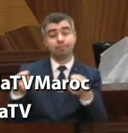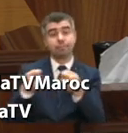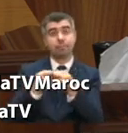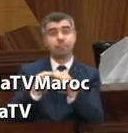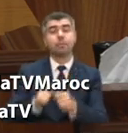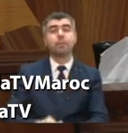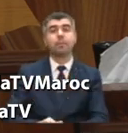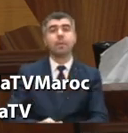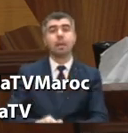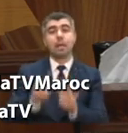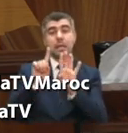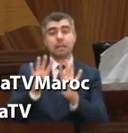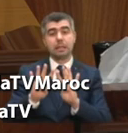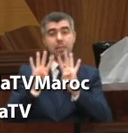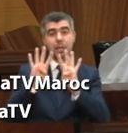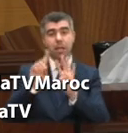14 من ربيع الأول 1432